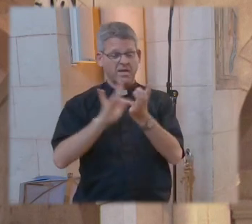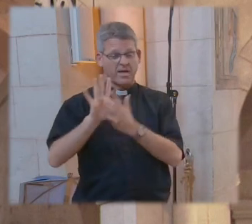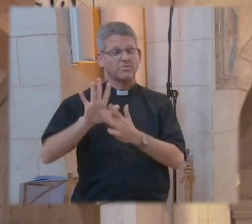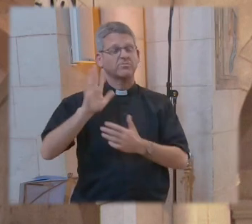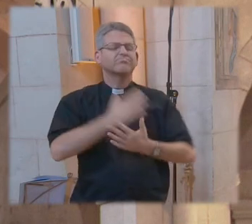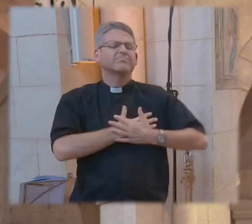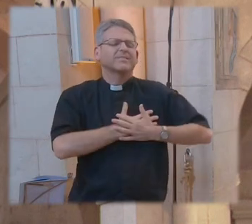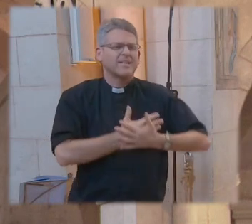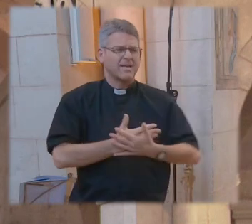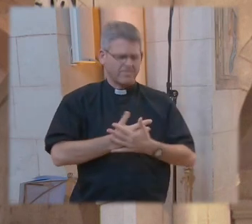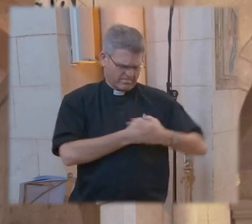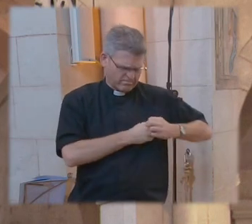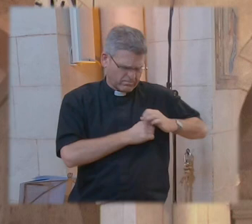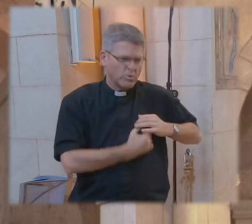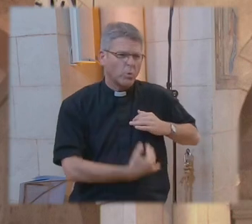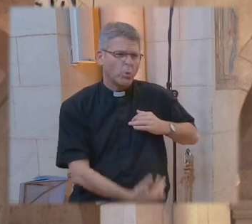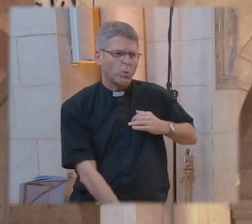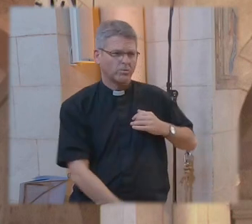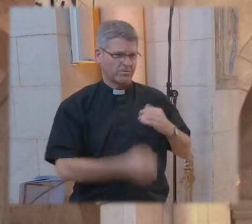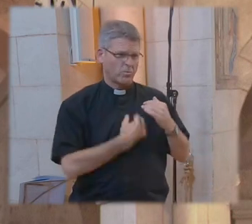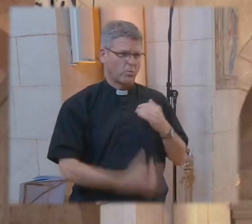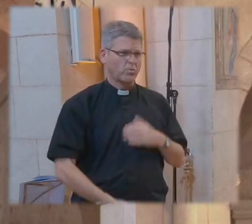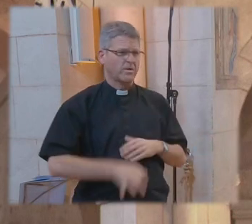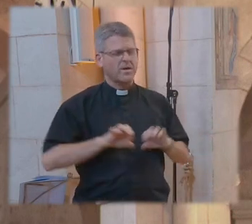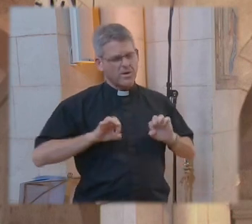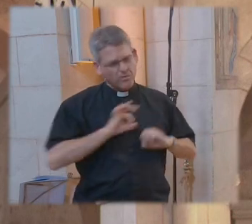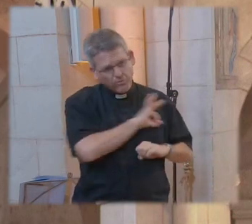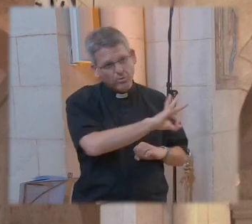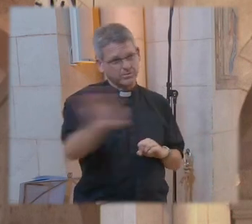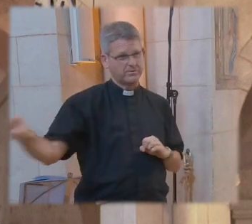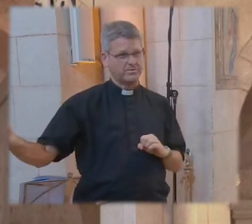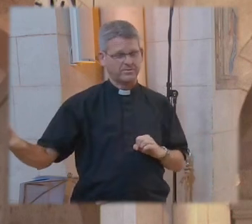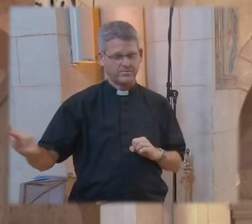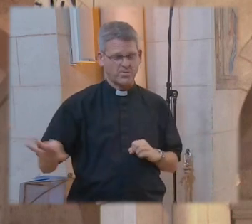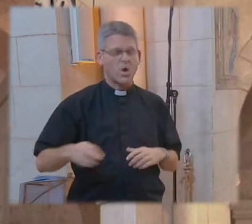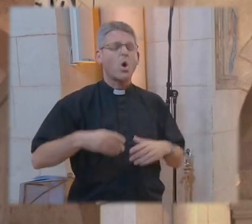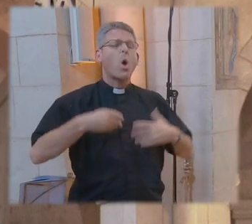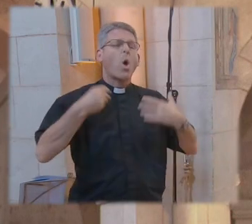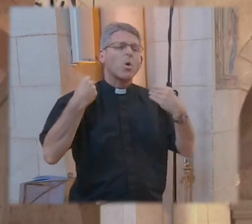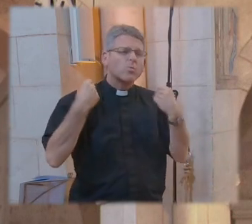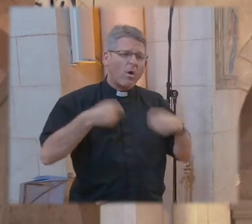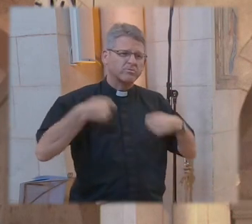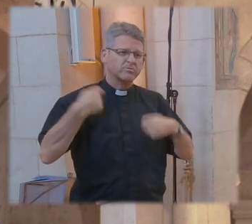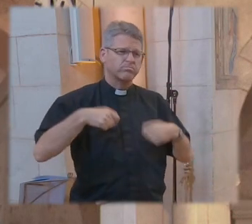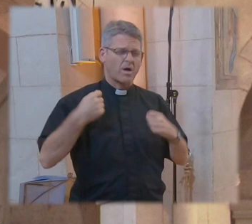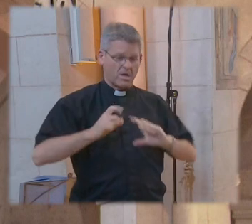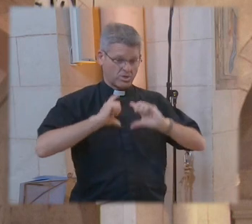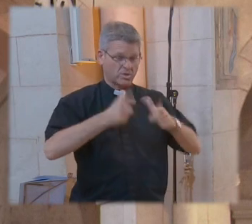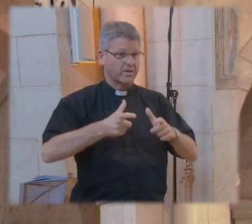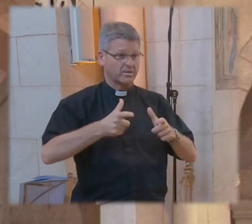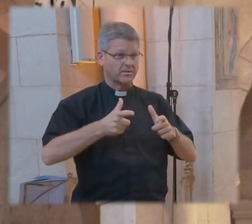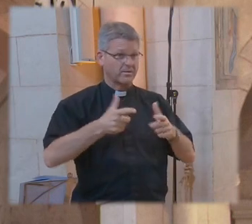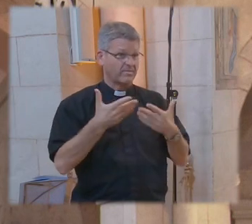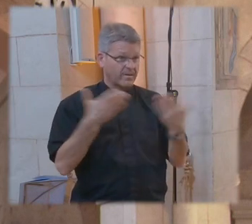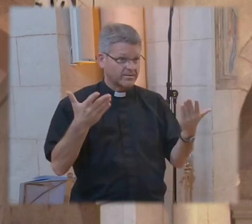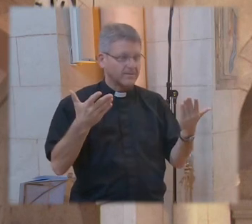sein Herzblut für uns Menschen investiert und uns das kostbarste Geschenk gegeben,